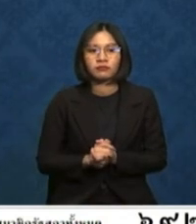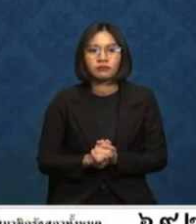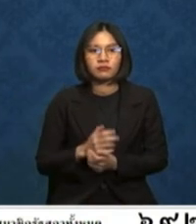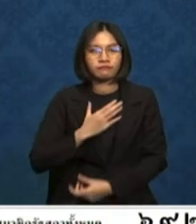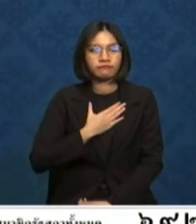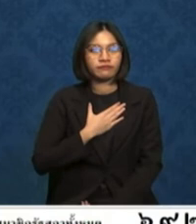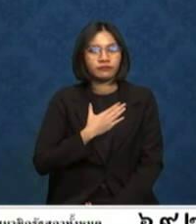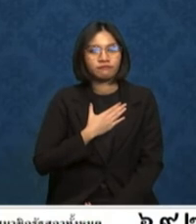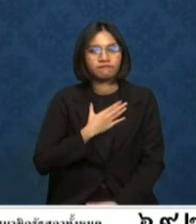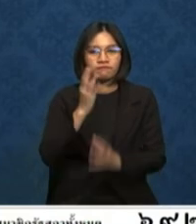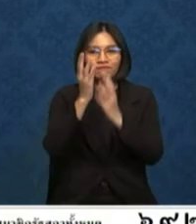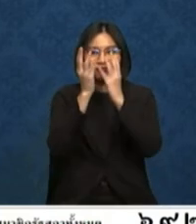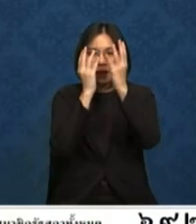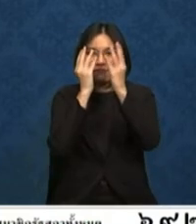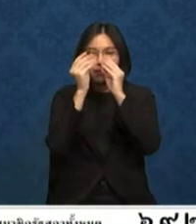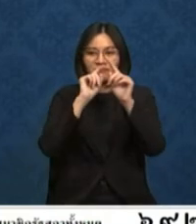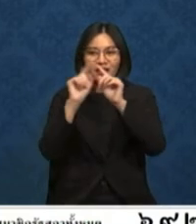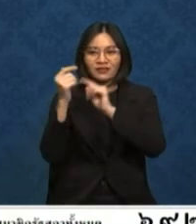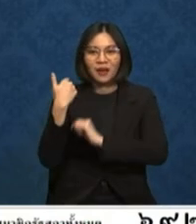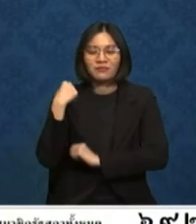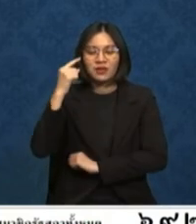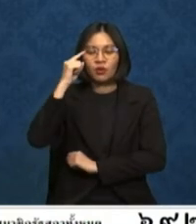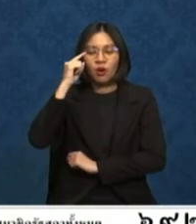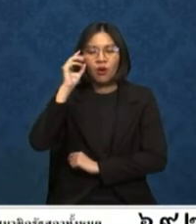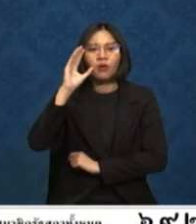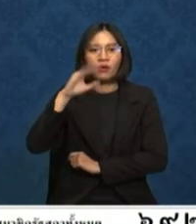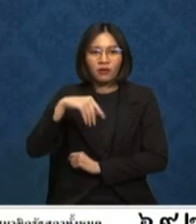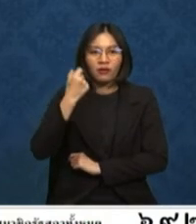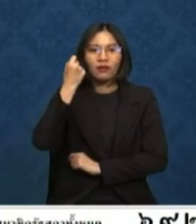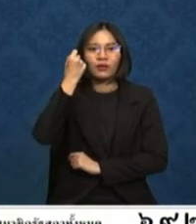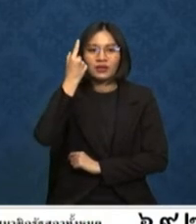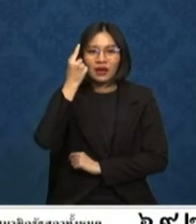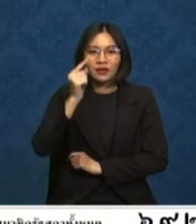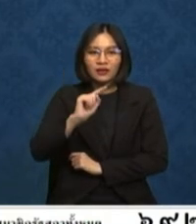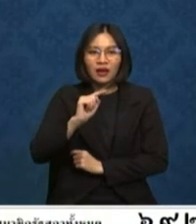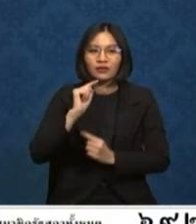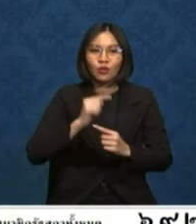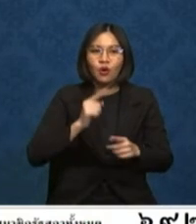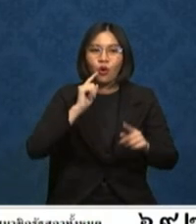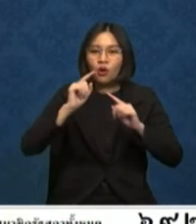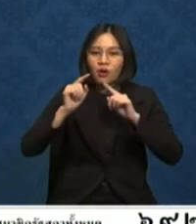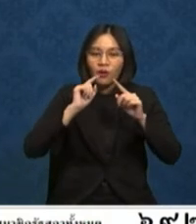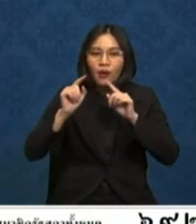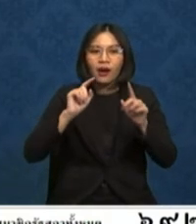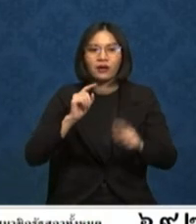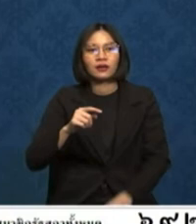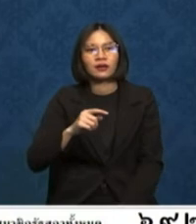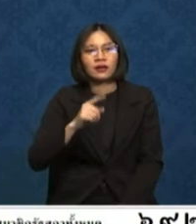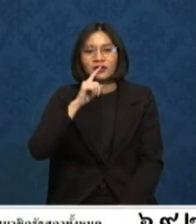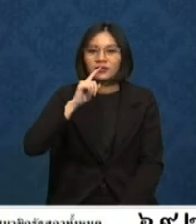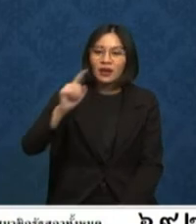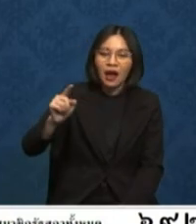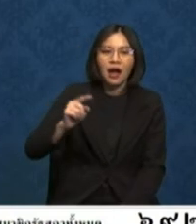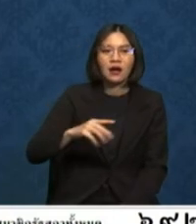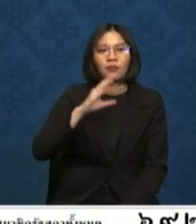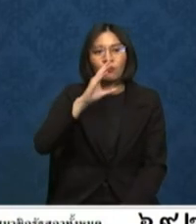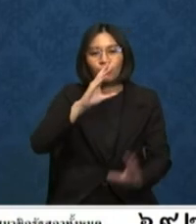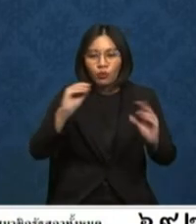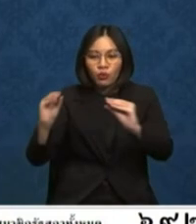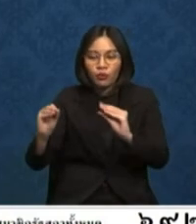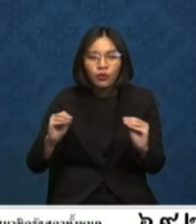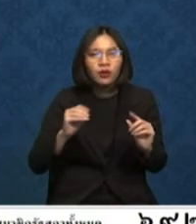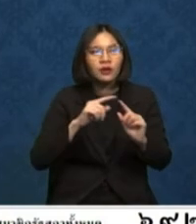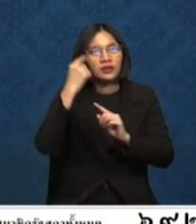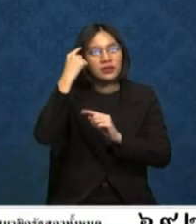ได้เรียนรู้อะไรอีกอย่างนึงแล้วก็ตาสว่างว่าการที่วิพากษ์วิจารณ์เค้าการที่ด่าเ้าการที่พยายาม